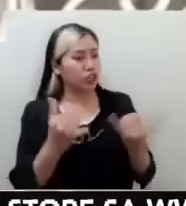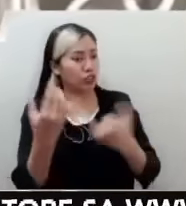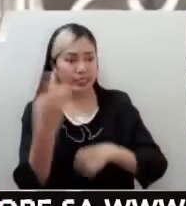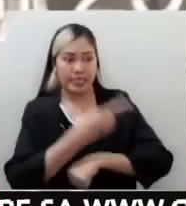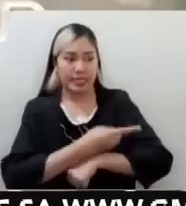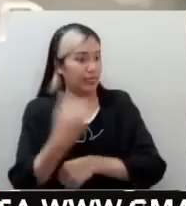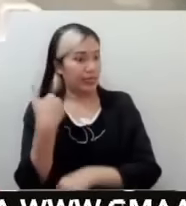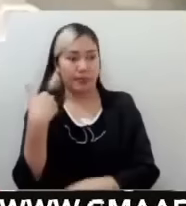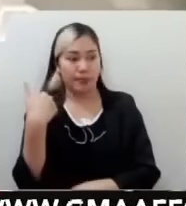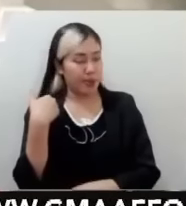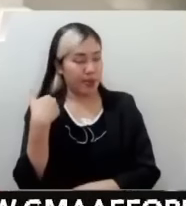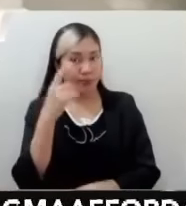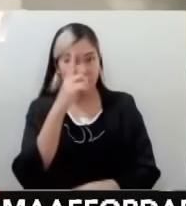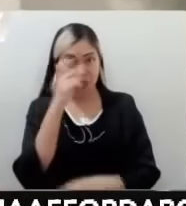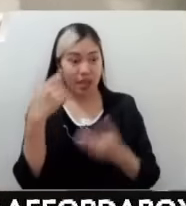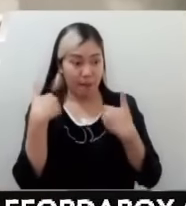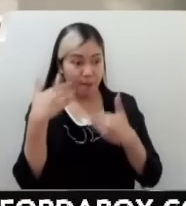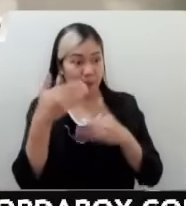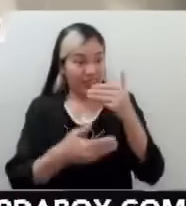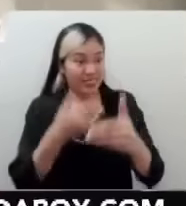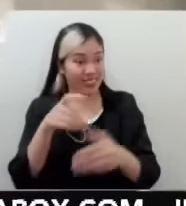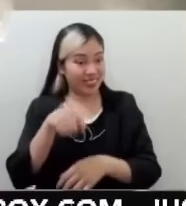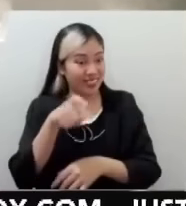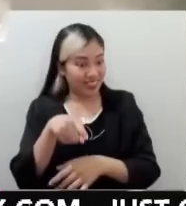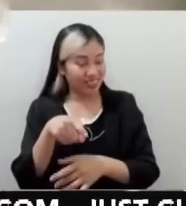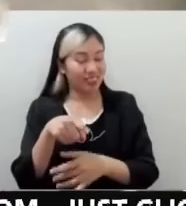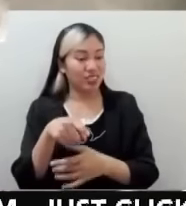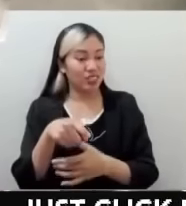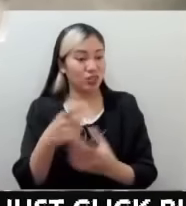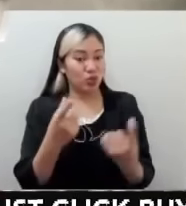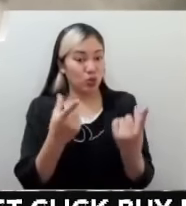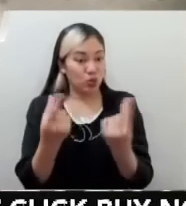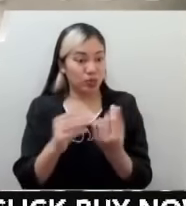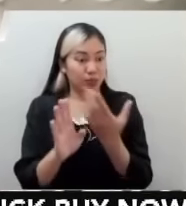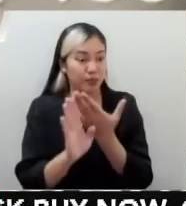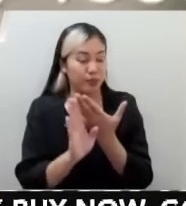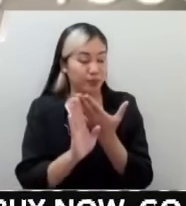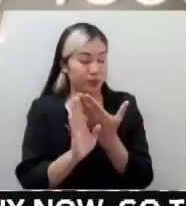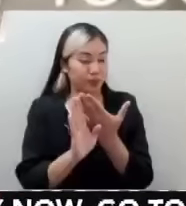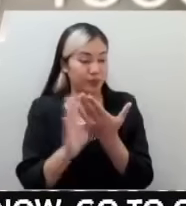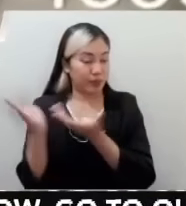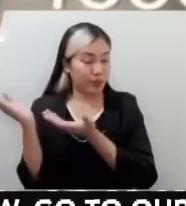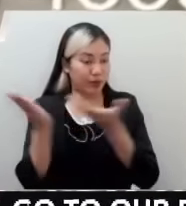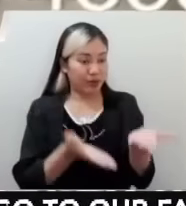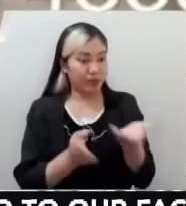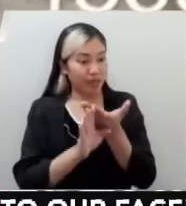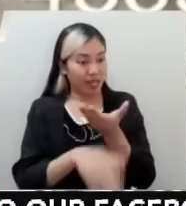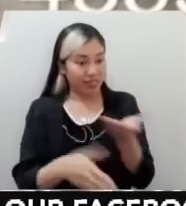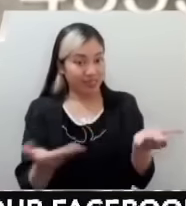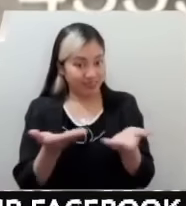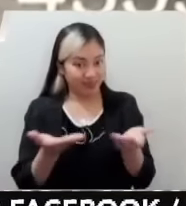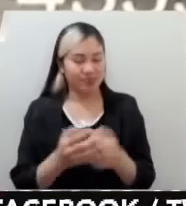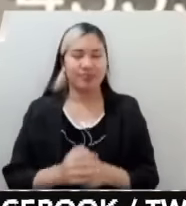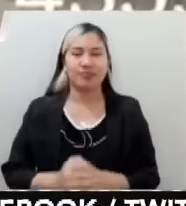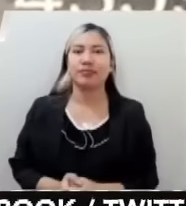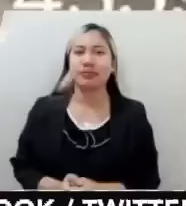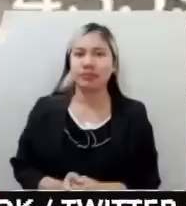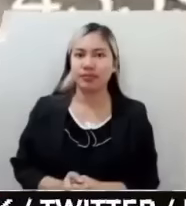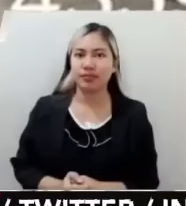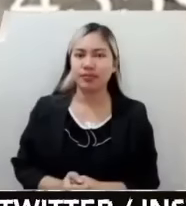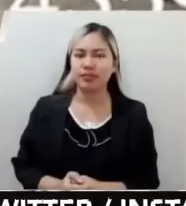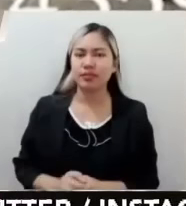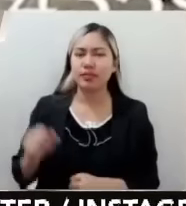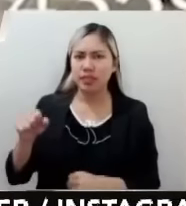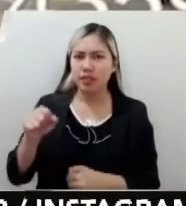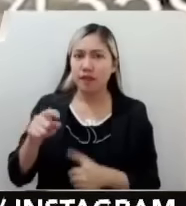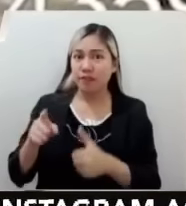pang pagdadaanan yung kanyang deportation. We believe so po. Ngayon, ang nakuha pa lang natin initial information is na-aresto siya